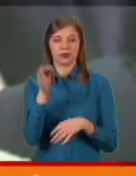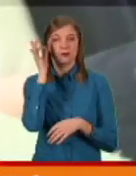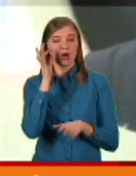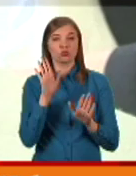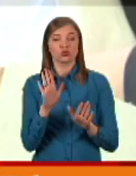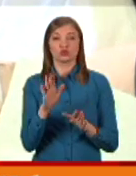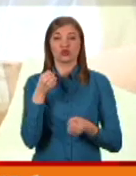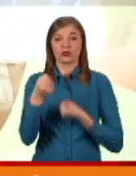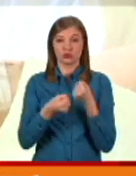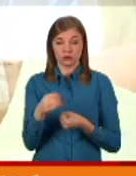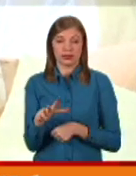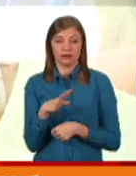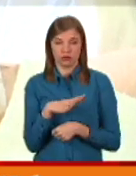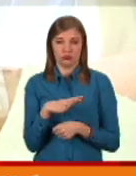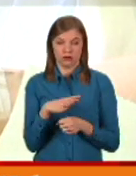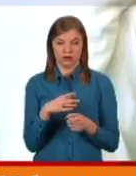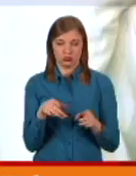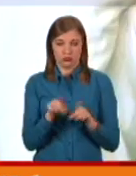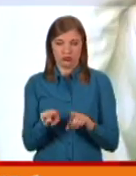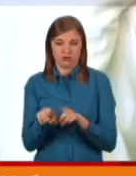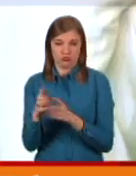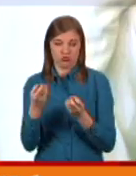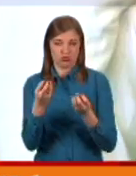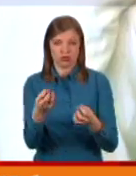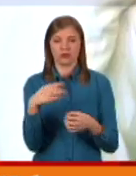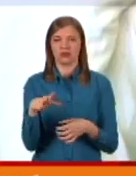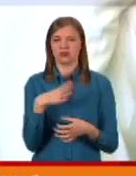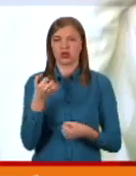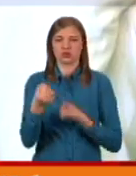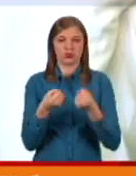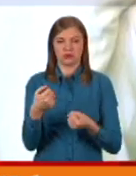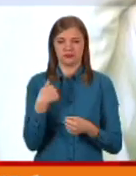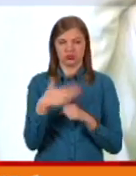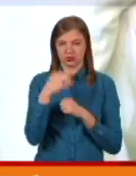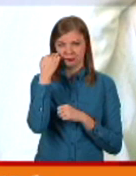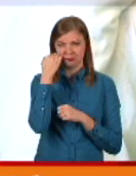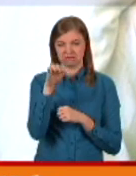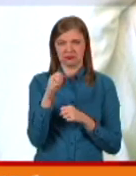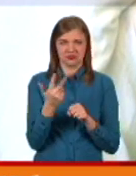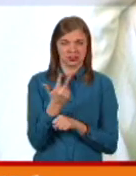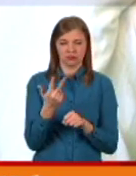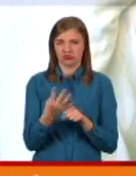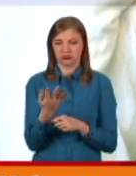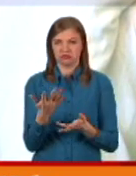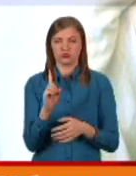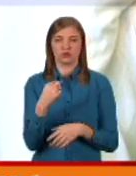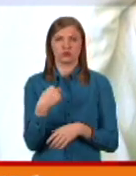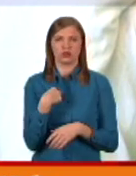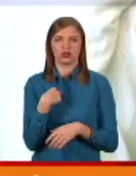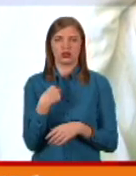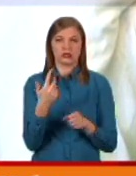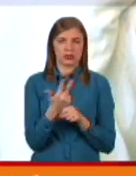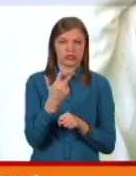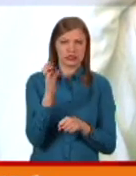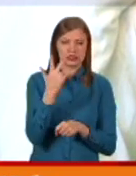лише, що стусани сипалися один за одним. Потім ще були якісь удари, але я скільки не пам'ятаю, чи 3, чи 4, бо я там десь, чи